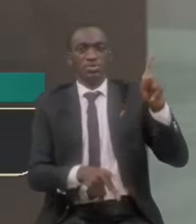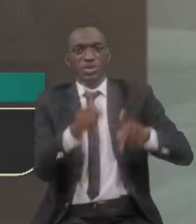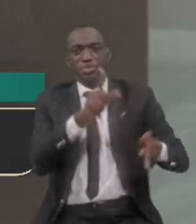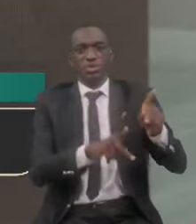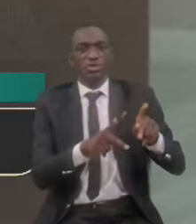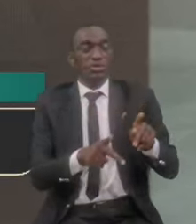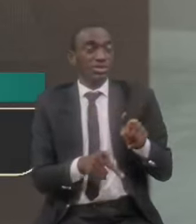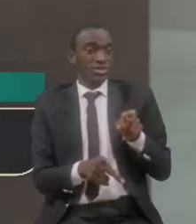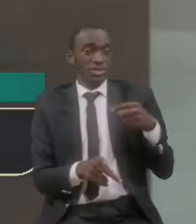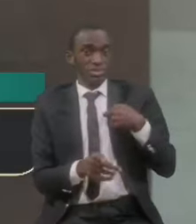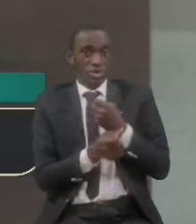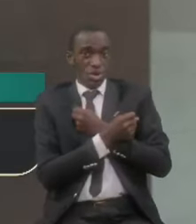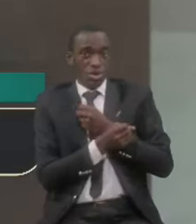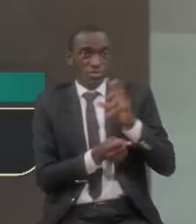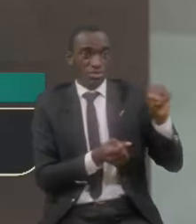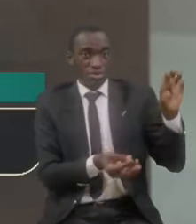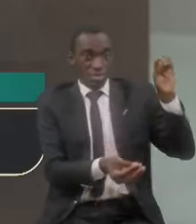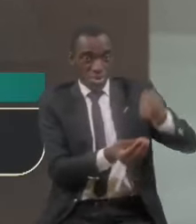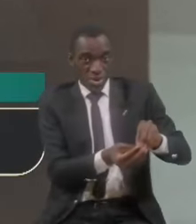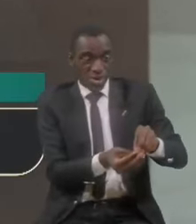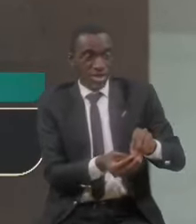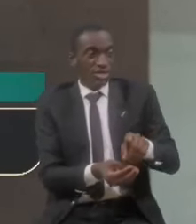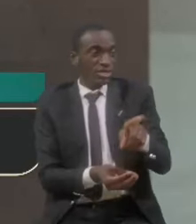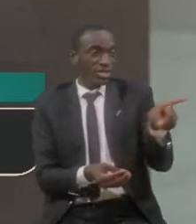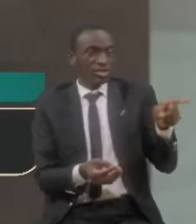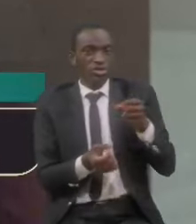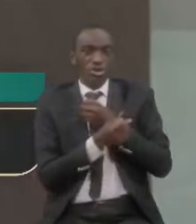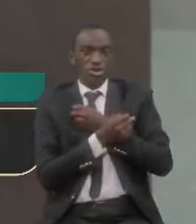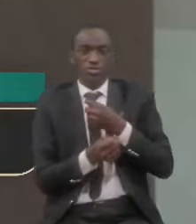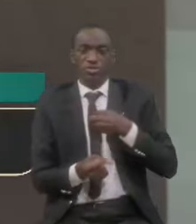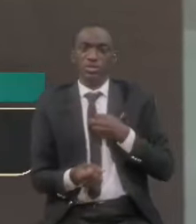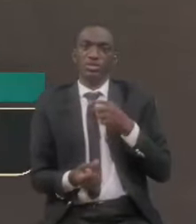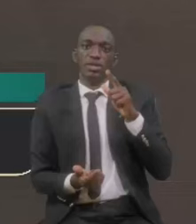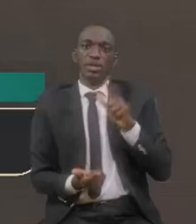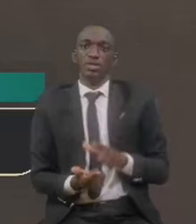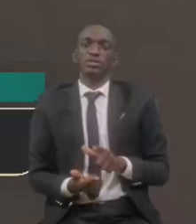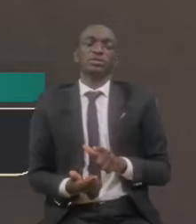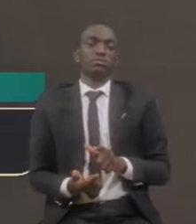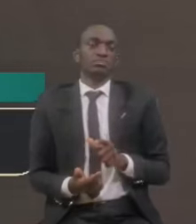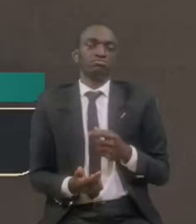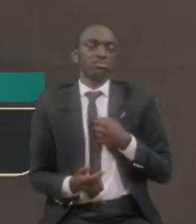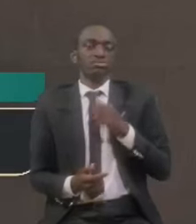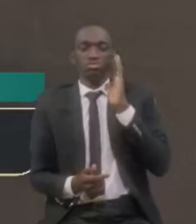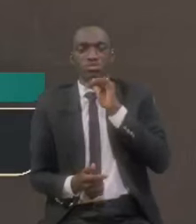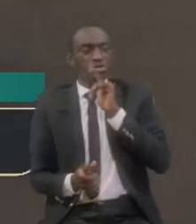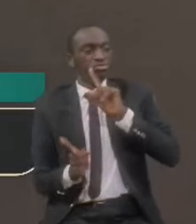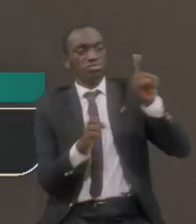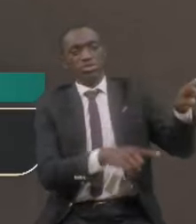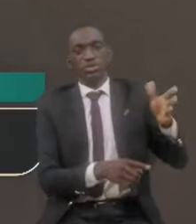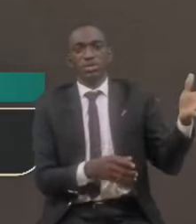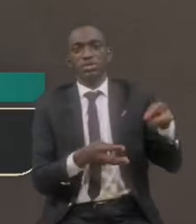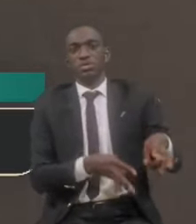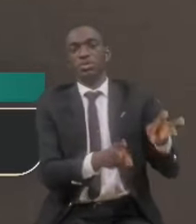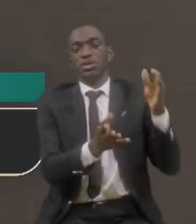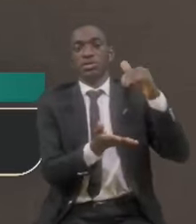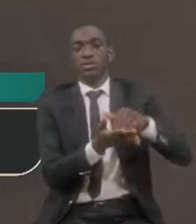il a dit, ah, ces Corinthiens là, plus je les aime, plus ils ne m'aiment pas. Ah, je ne vais plus jamais le faire. Le U, c'est la